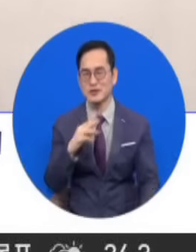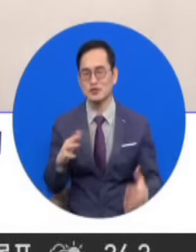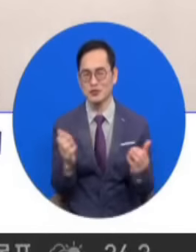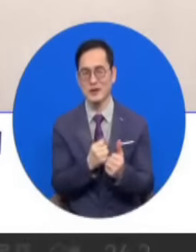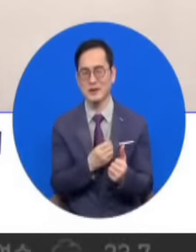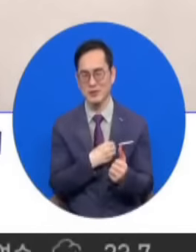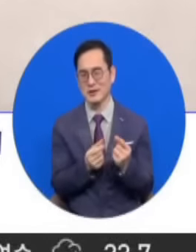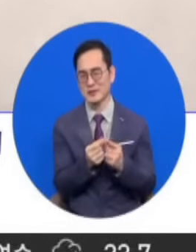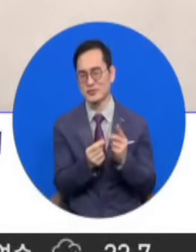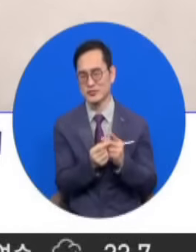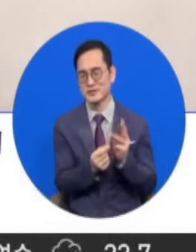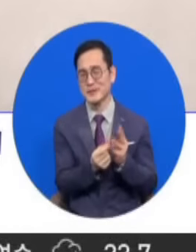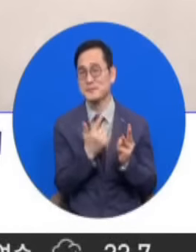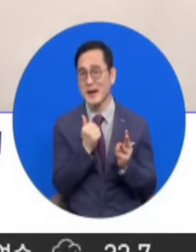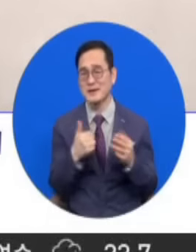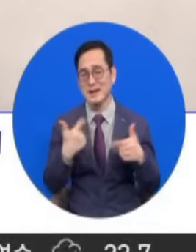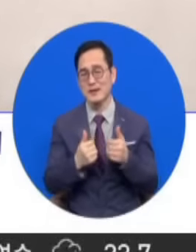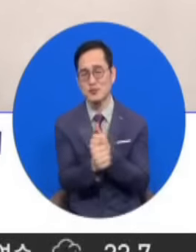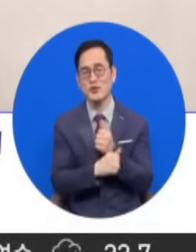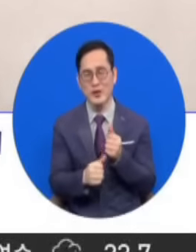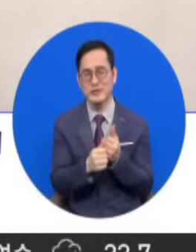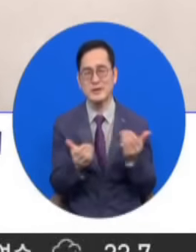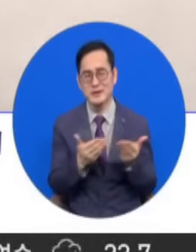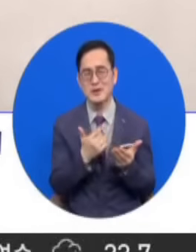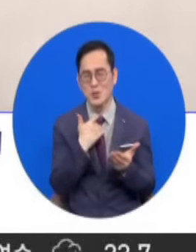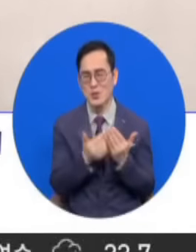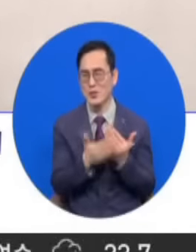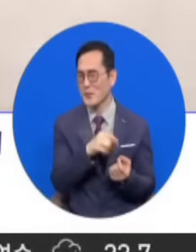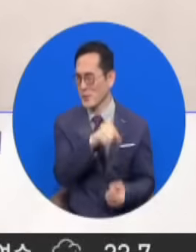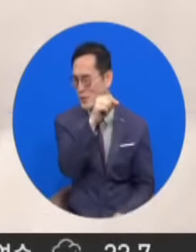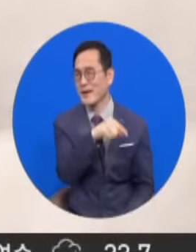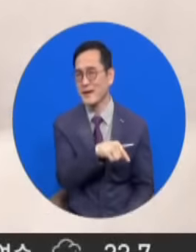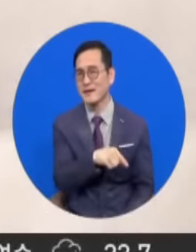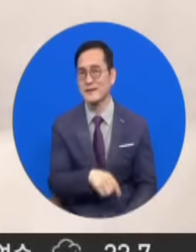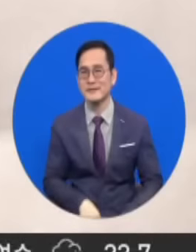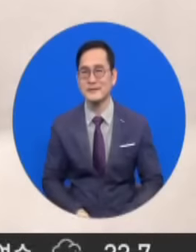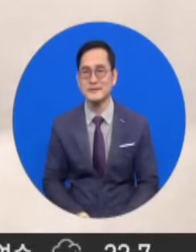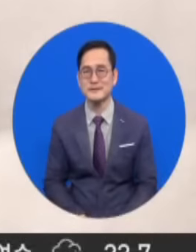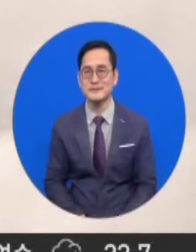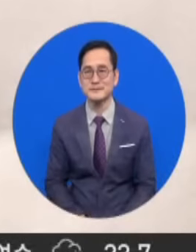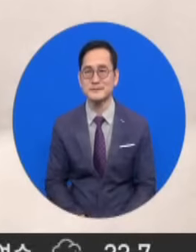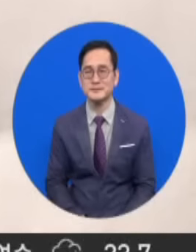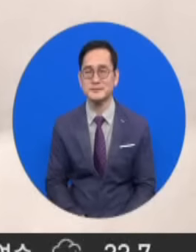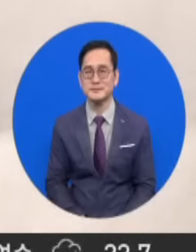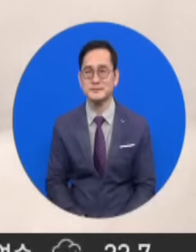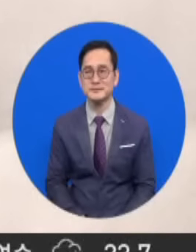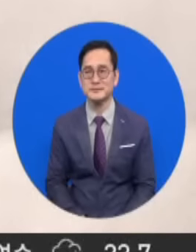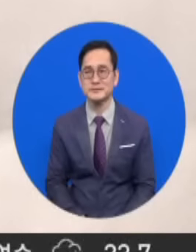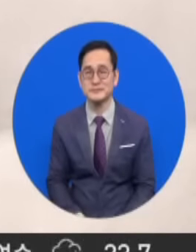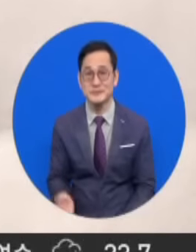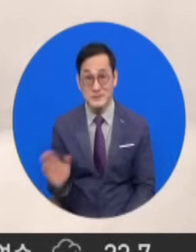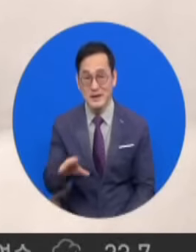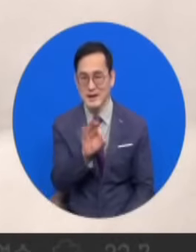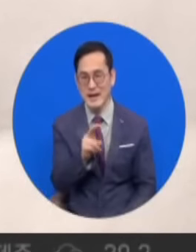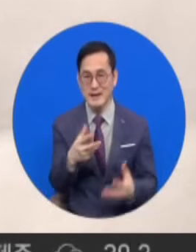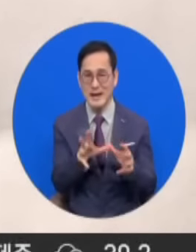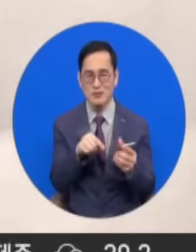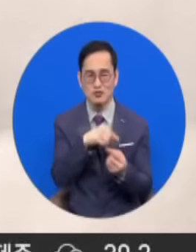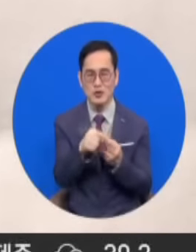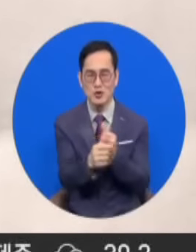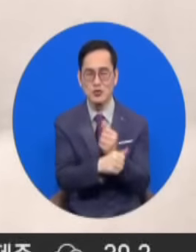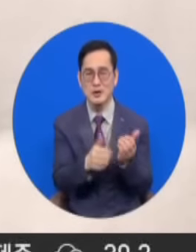이미 여러 상임위를 지금까지 많이 경험하셨는데요. 물론 이제 야당 운영위원장이라는 전례 없는 상황이